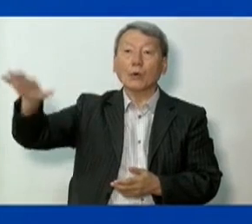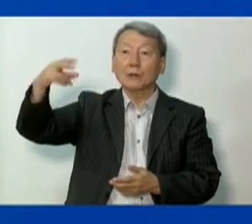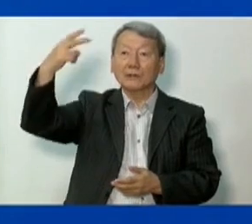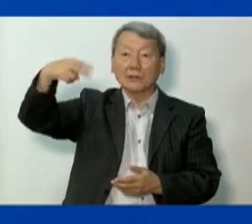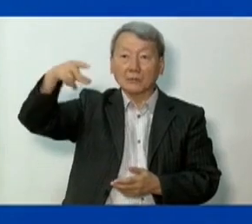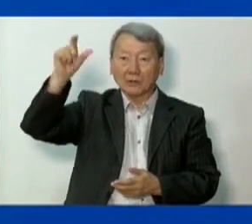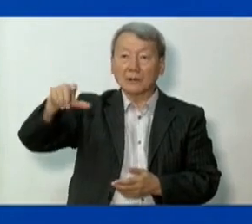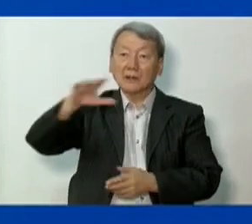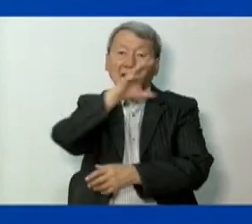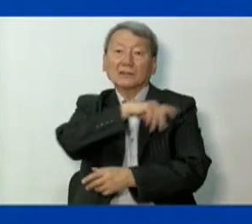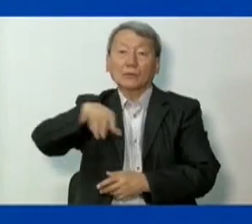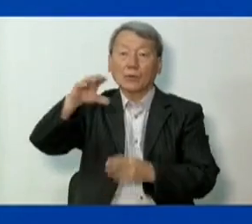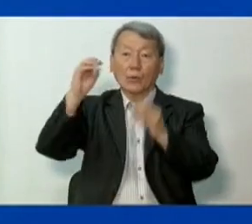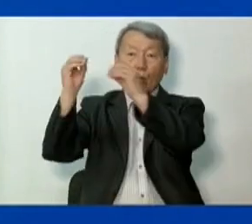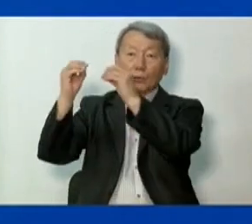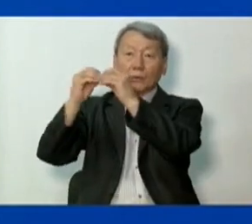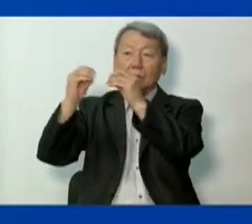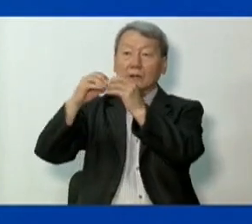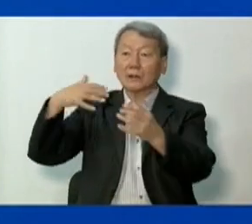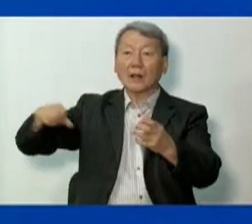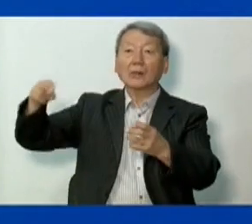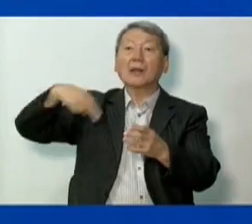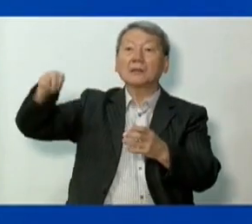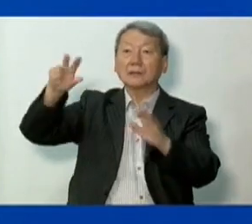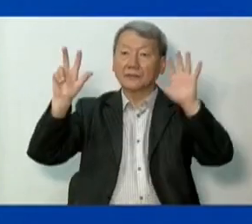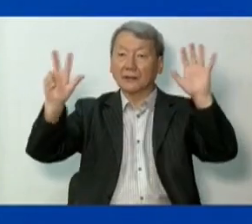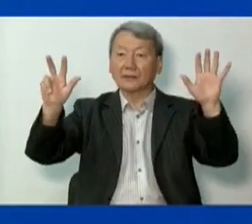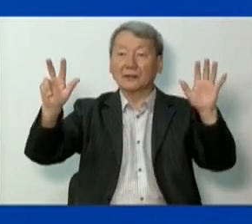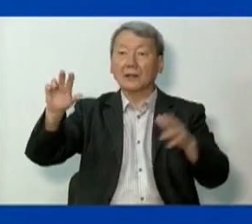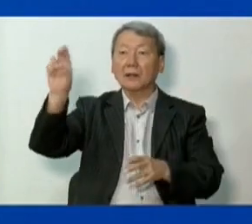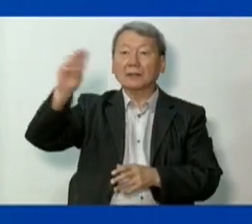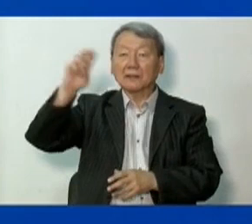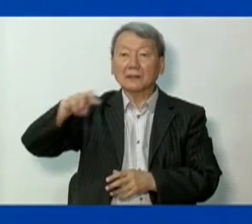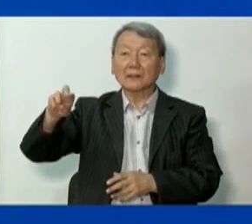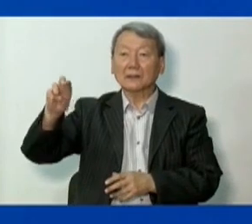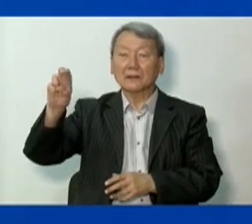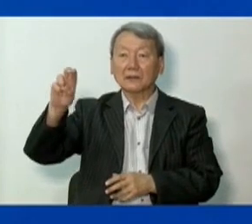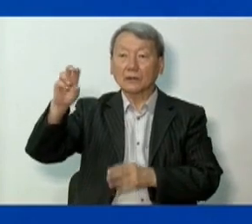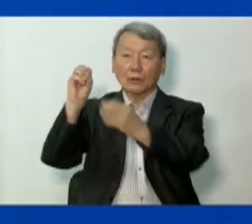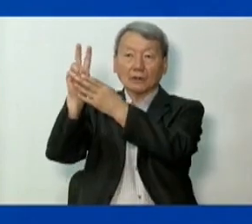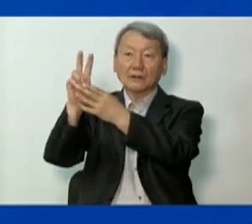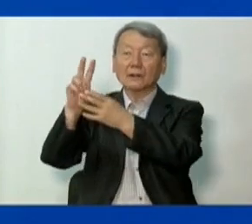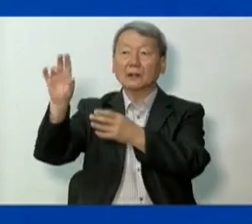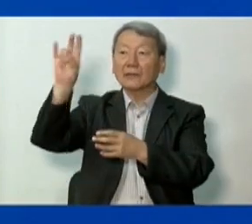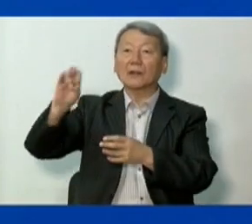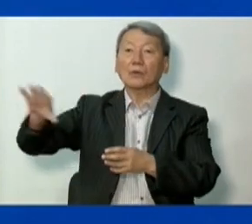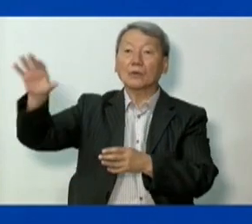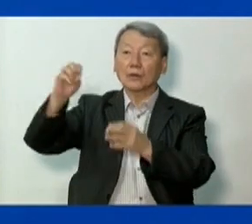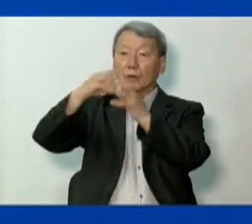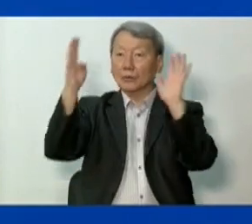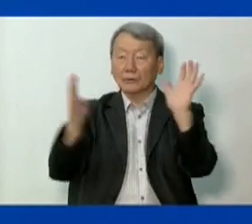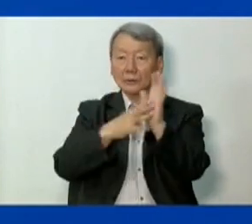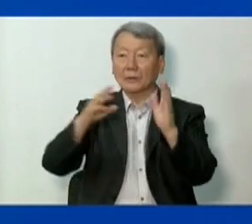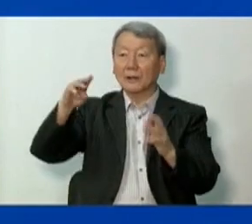облусунда 20, Ысык Көл облусунда 10, Жалал Абад облусунда 8, Баткен облусунда 12, Нарын облусунда